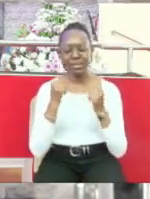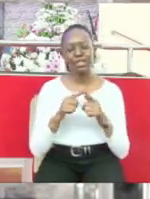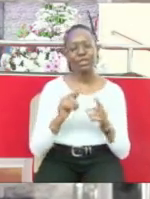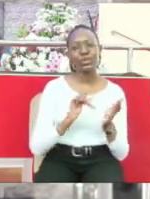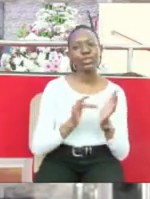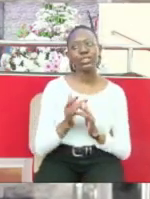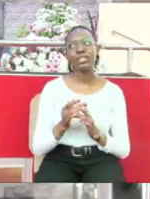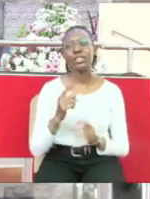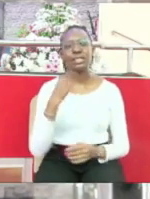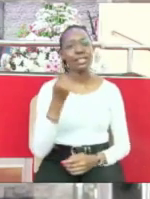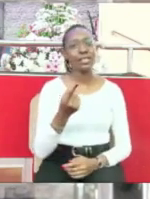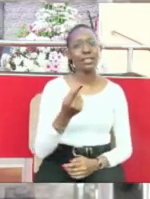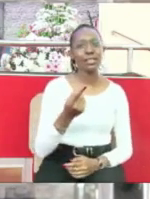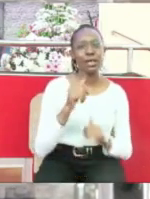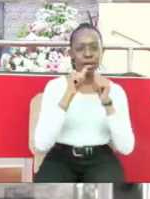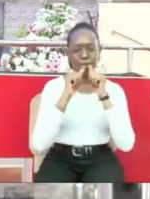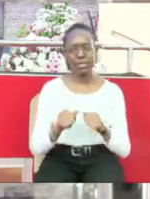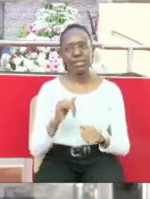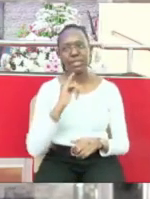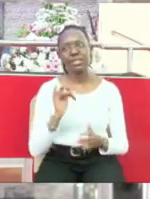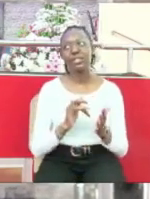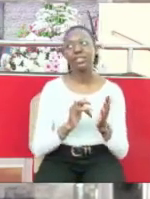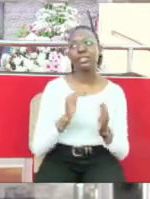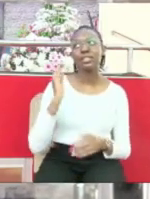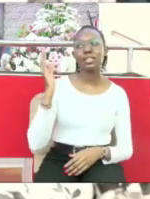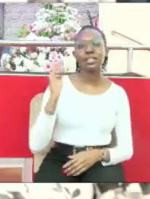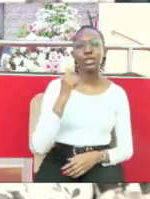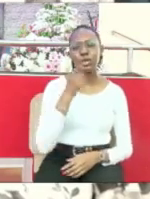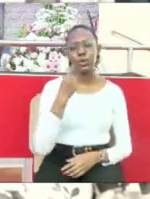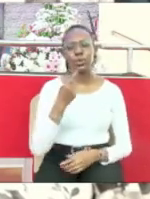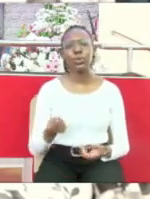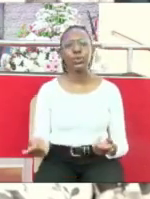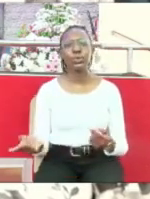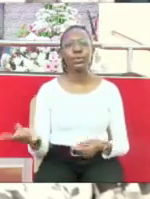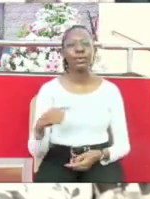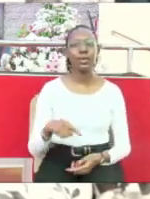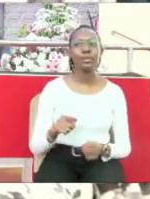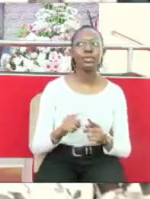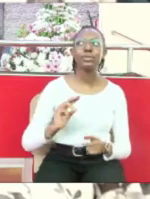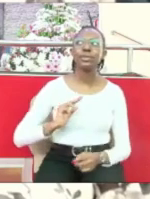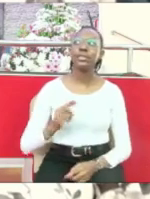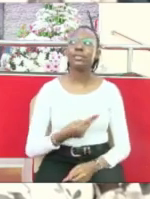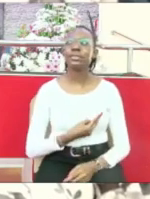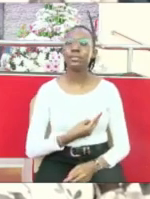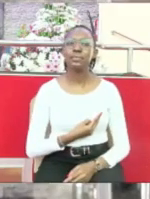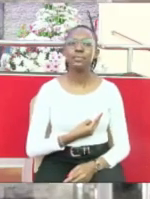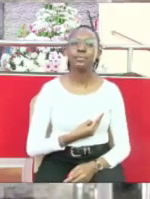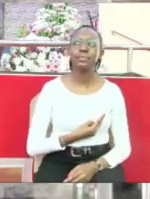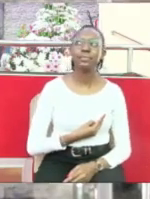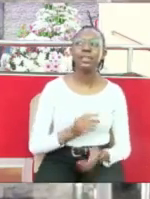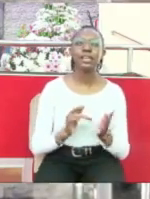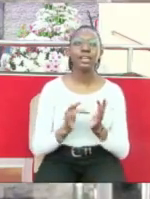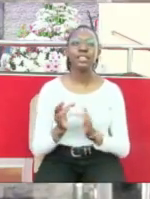he. Ukubarikiwa ni yeye. Who comes to us. Atujiae. In the name of the Lord. Katika jina la Bwana. Jesus is still calling you. Yesu